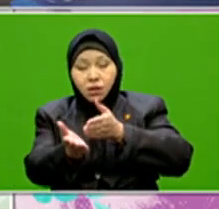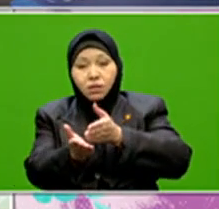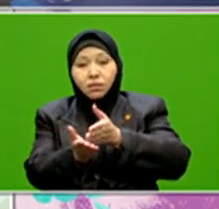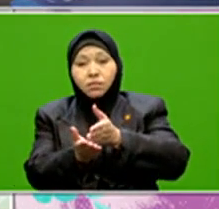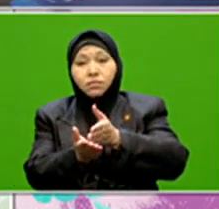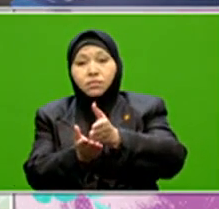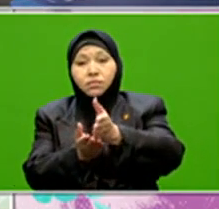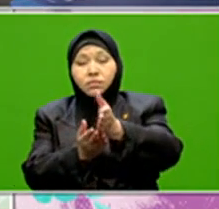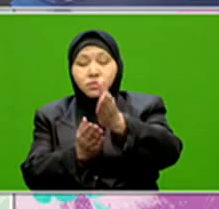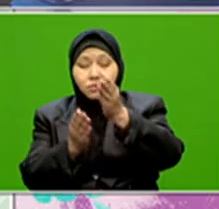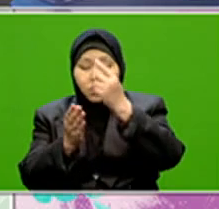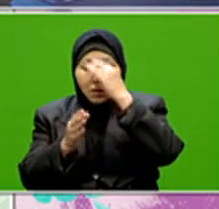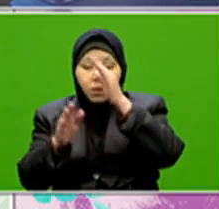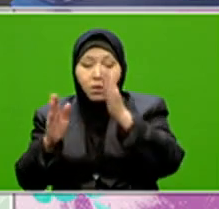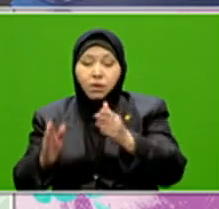المستقيم